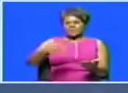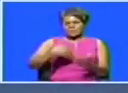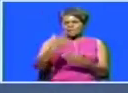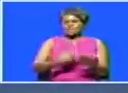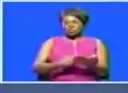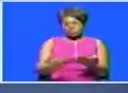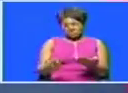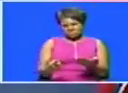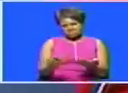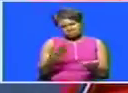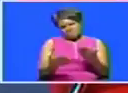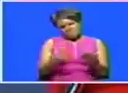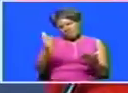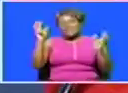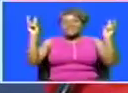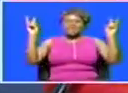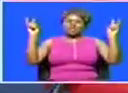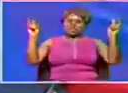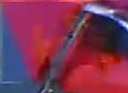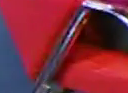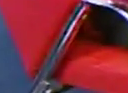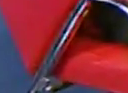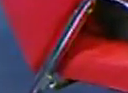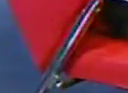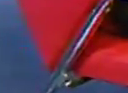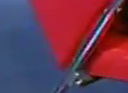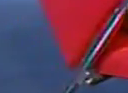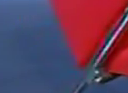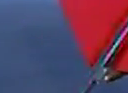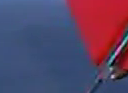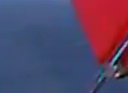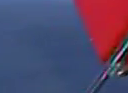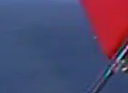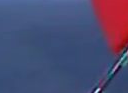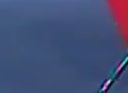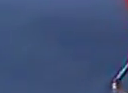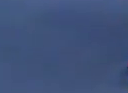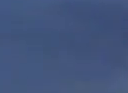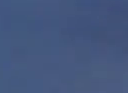Mola akitupa uhai, mada ni nyingine. Mtazamaji, tukutane weekend ijayo Mola akiridhia. Kwa heri.